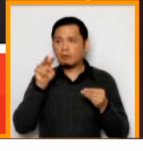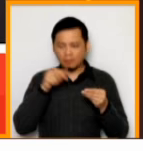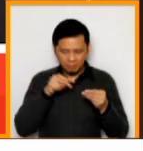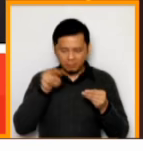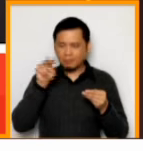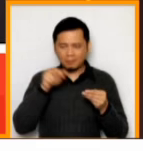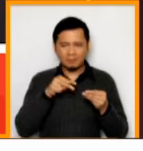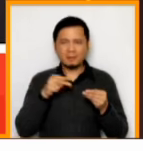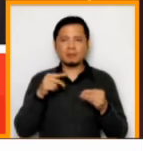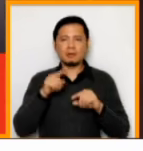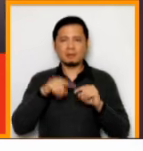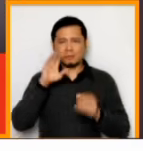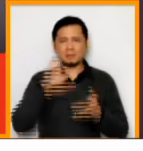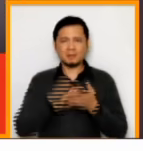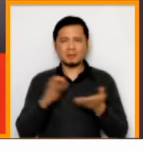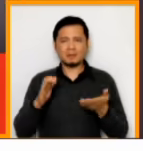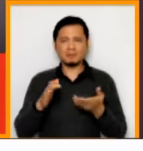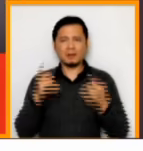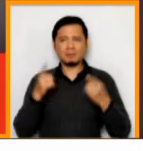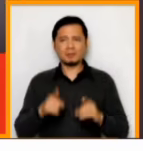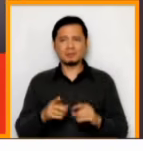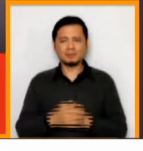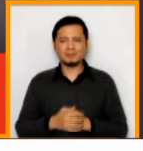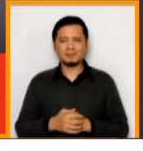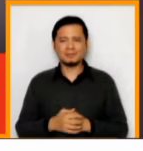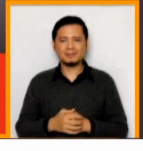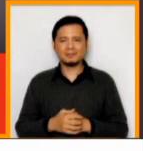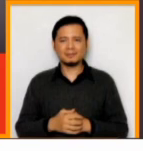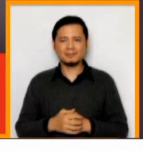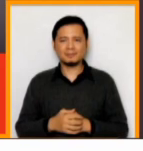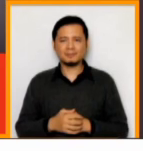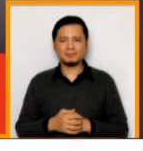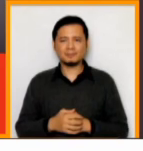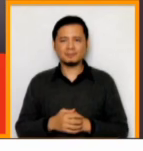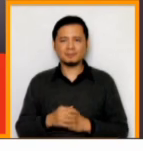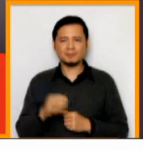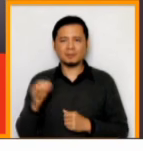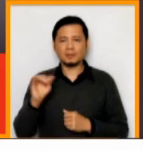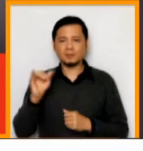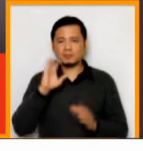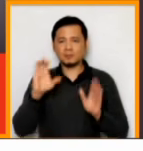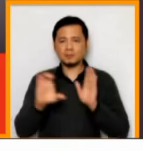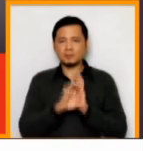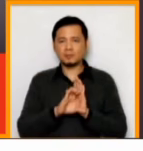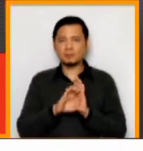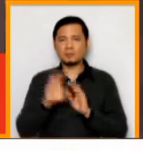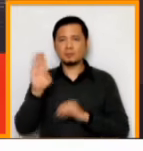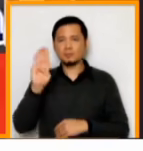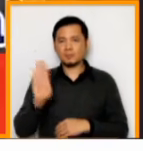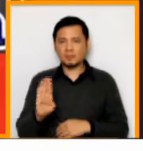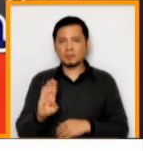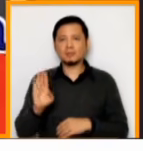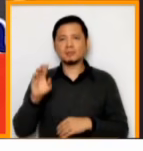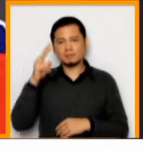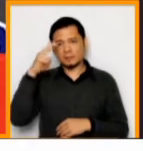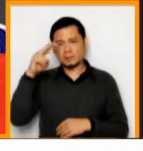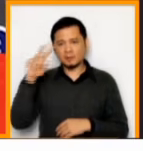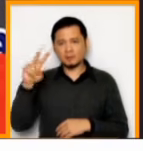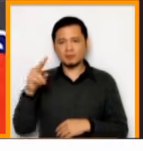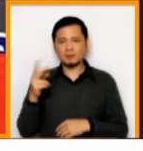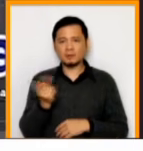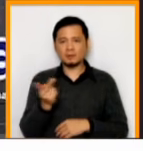sa naging resulta. Sa iba't ibang eksena naman, napunta ang photo na ito ni na Miss Brazil at Miss Mexico. Merong ginawa